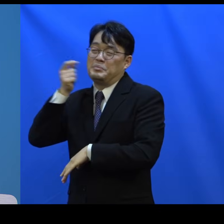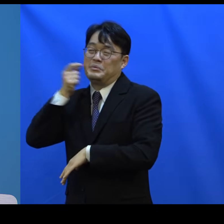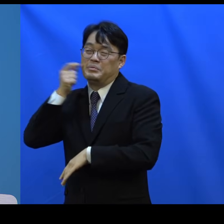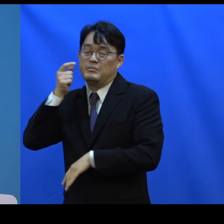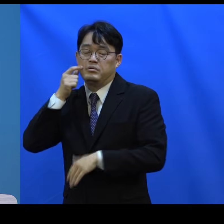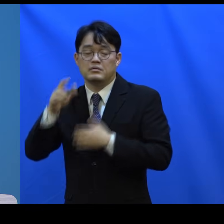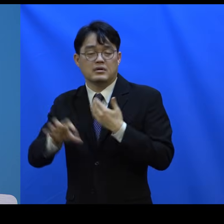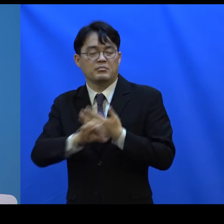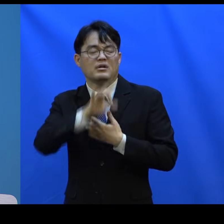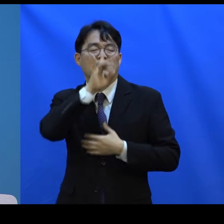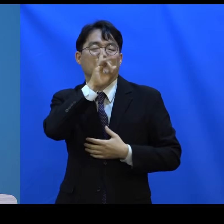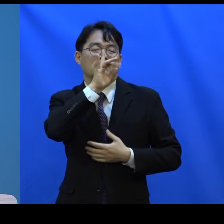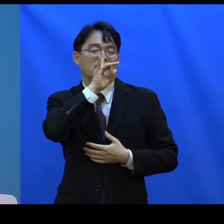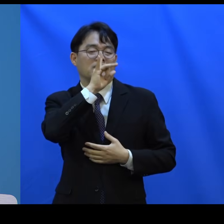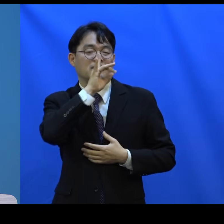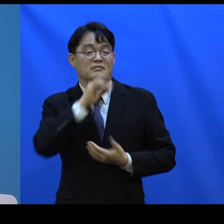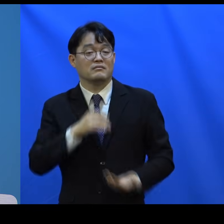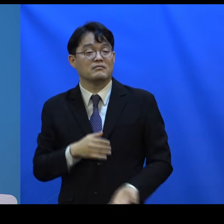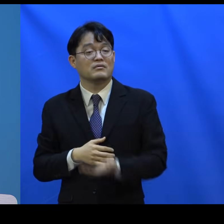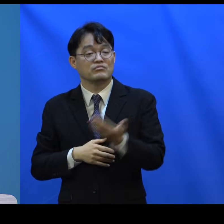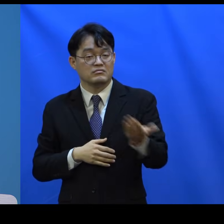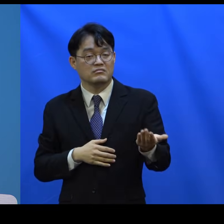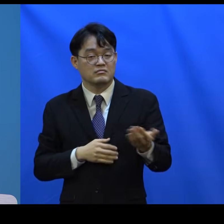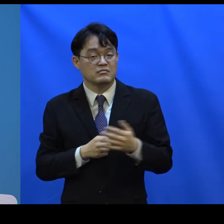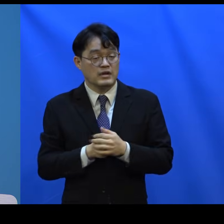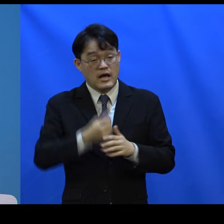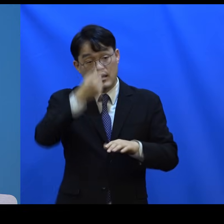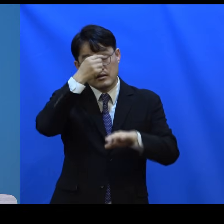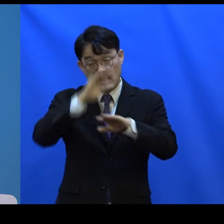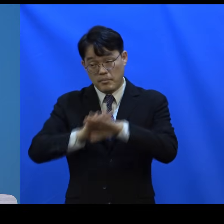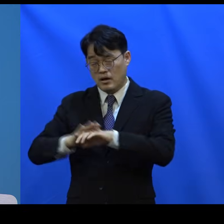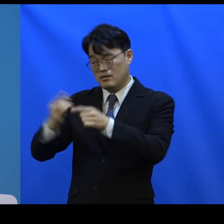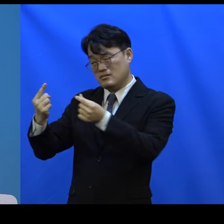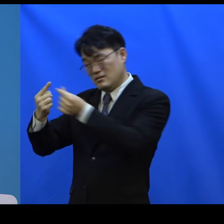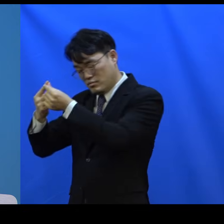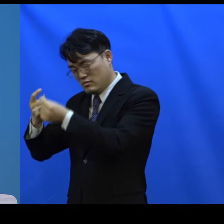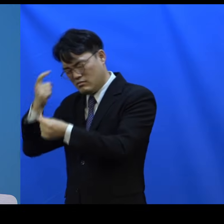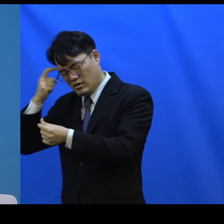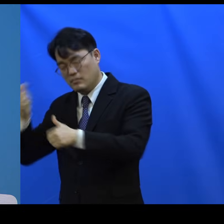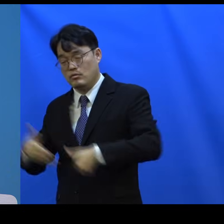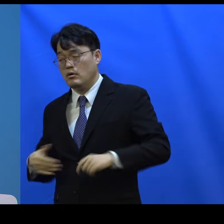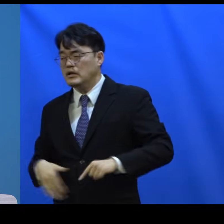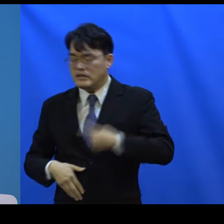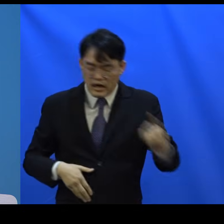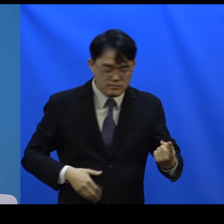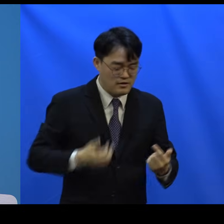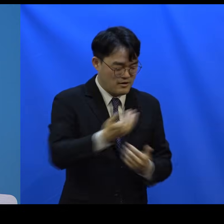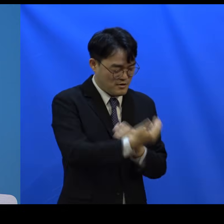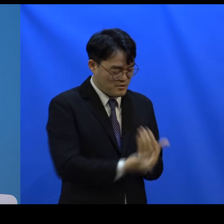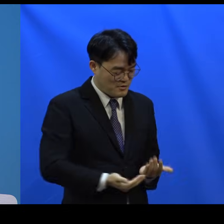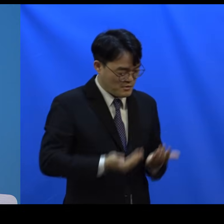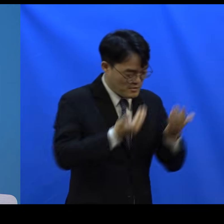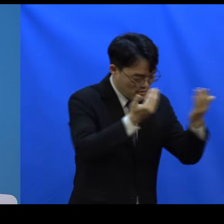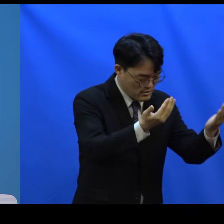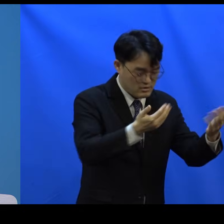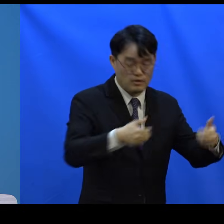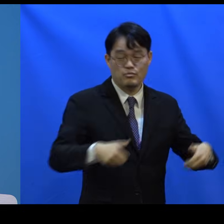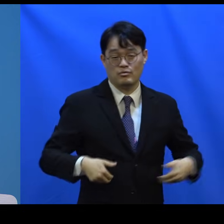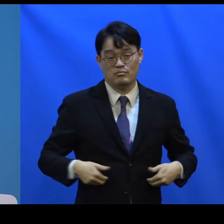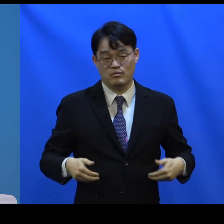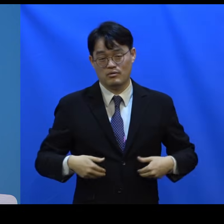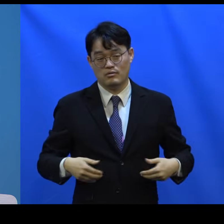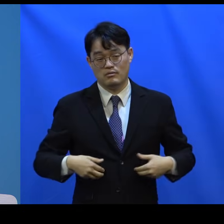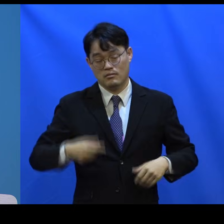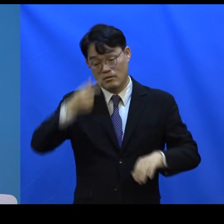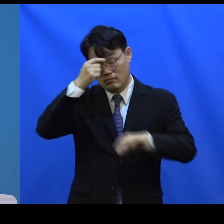돼요. 어디에서 와요? 봉사 때문이 아니에요. 예배를 우선시 안 했기 때문에. 예배 우선시해야 돼요. 예배를 우선시하지 않고 온전한 예배를